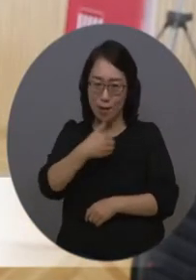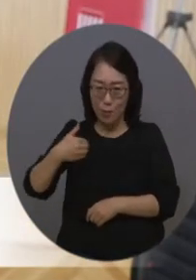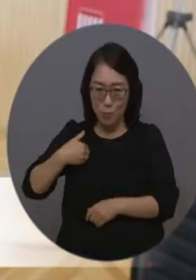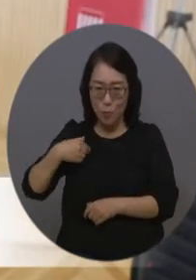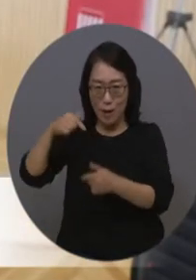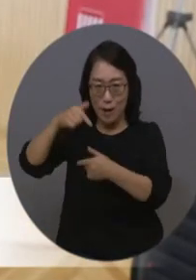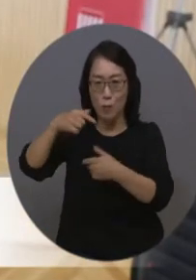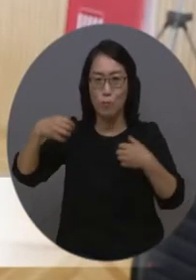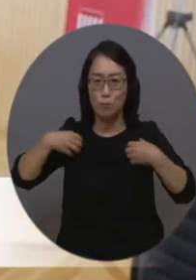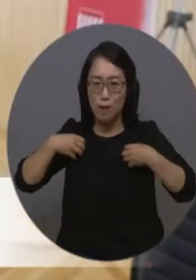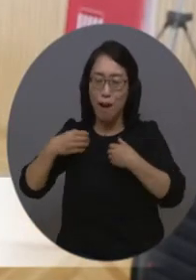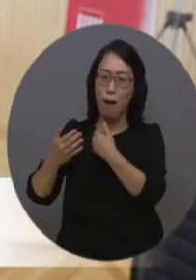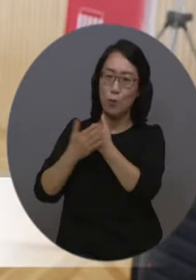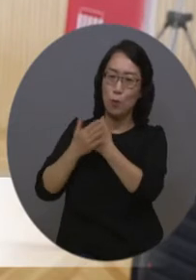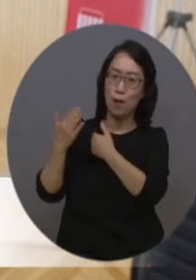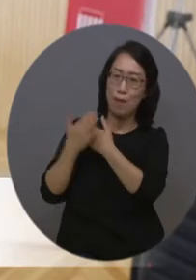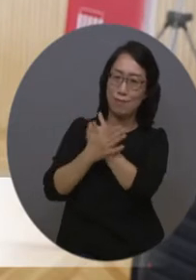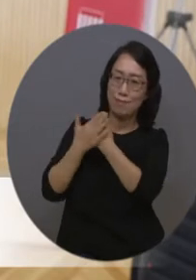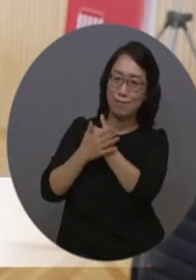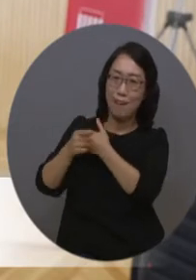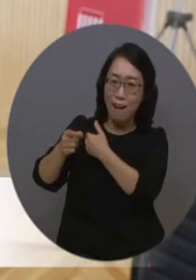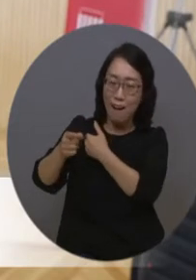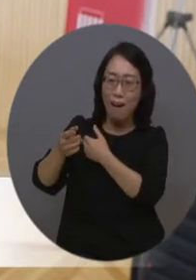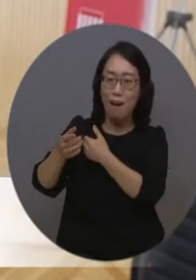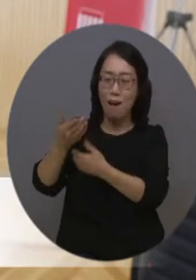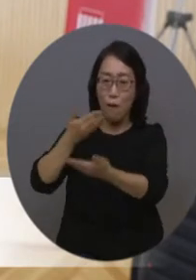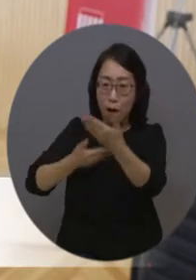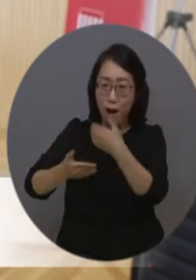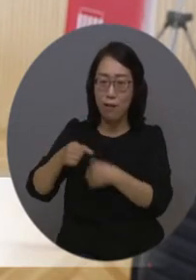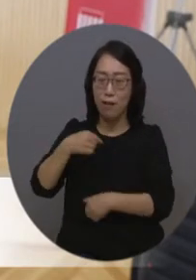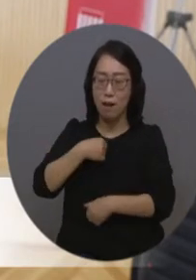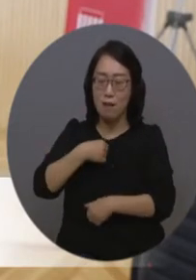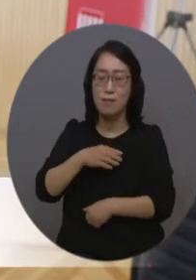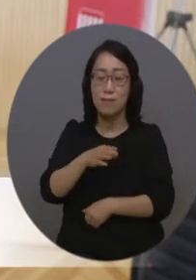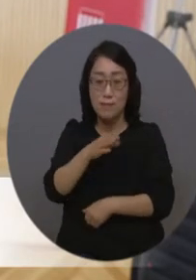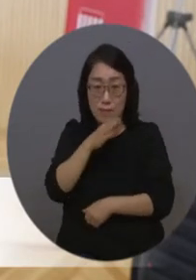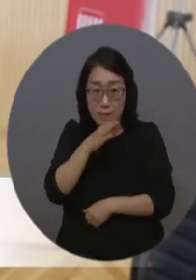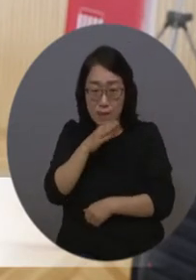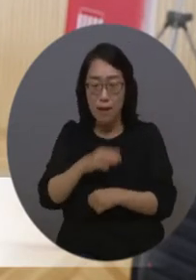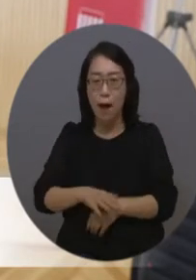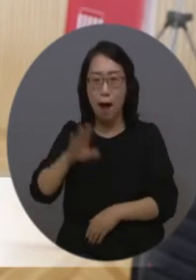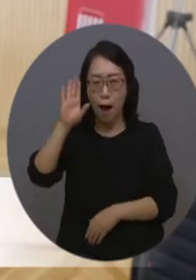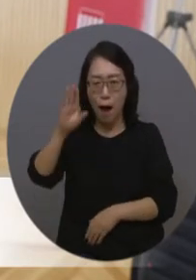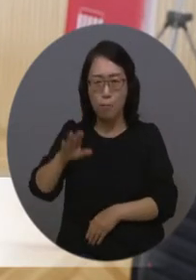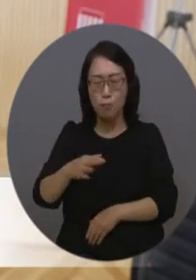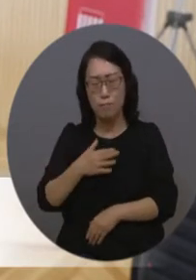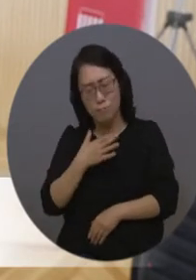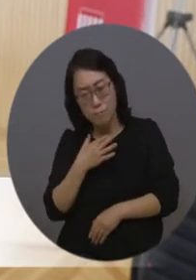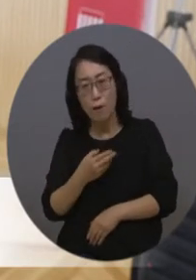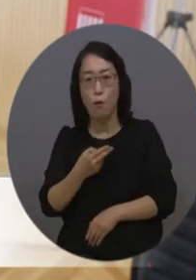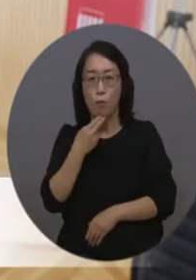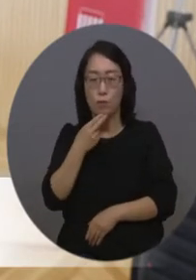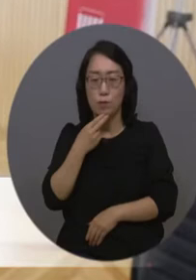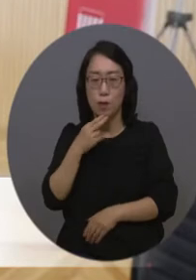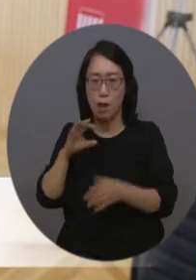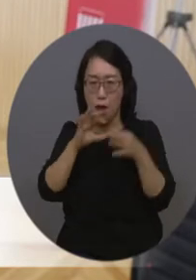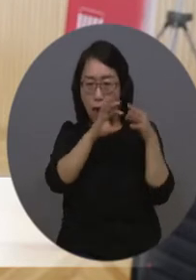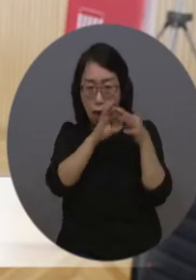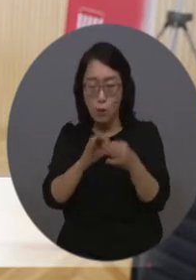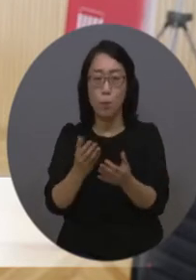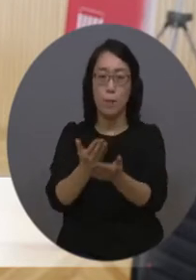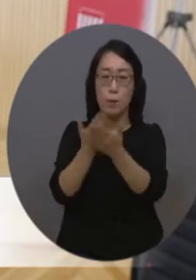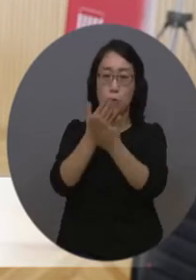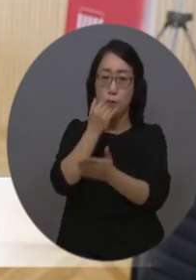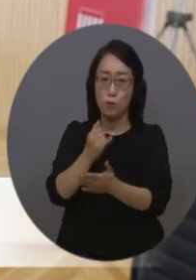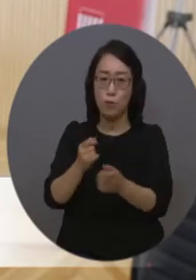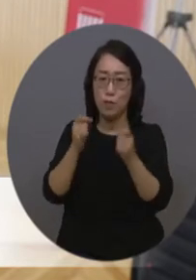강남구청에서 감사하게 다 제공을 해주시고 하니까 저한테는 앞으로 지치지 않고 더 앞으로 발전할 수 있는